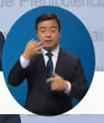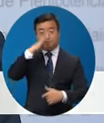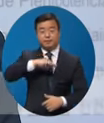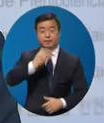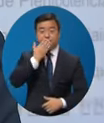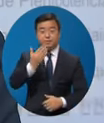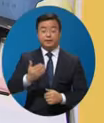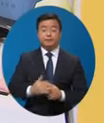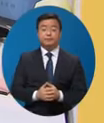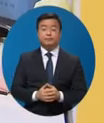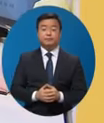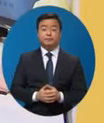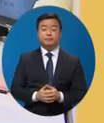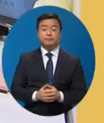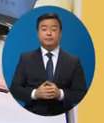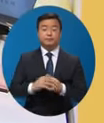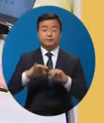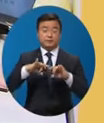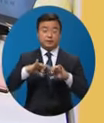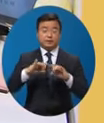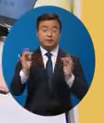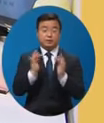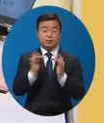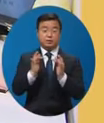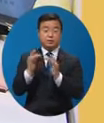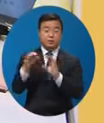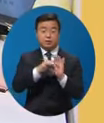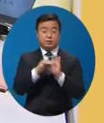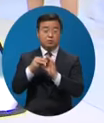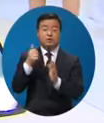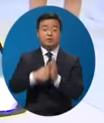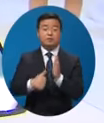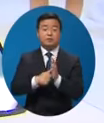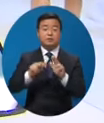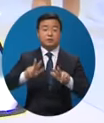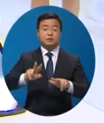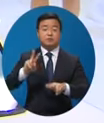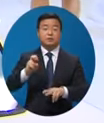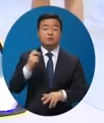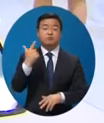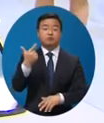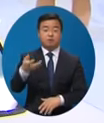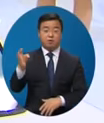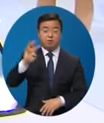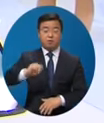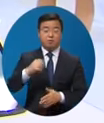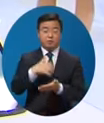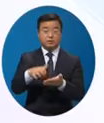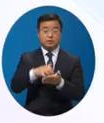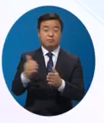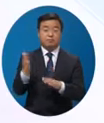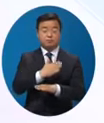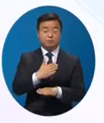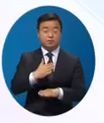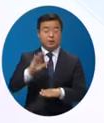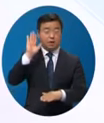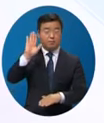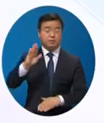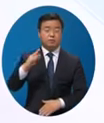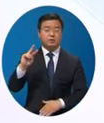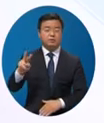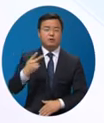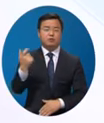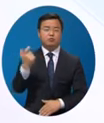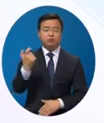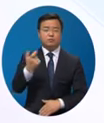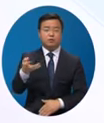있습니다. 인터넷과 연결된 사물은 현재 26억 개에서 2020년엔 260억 개로 늘어날